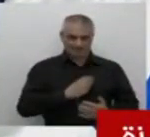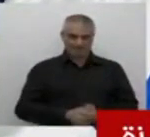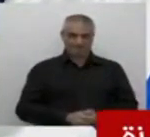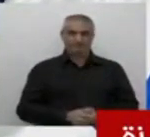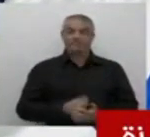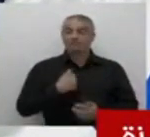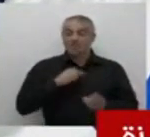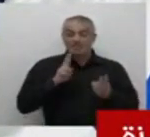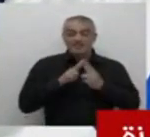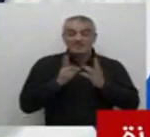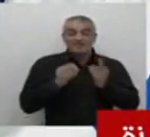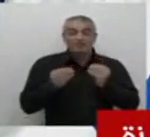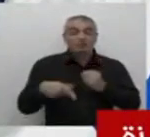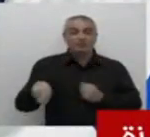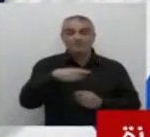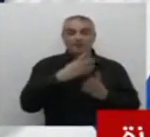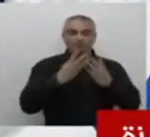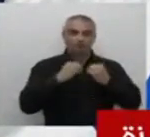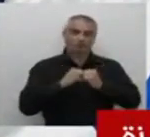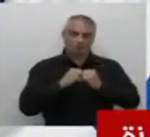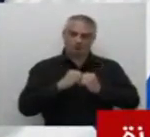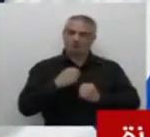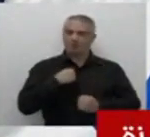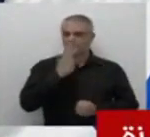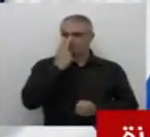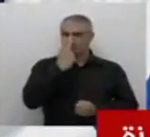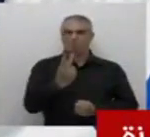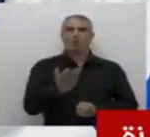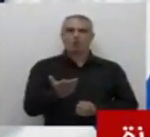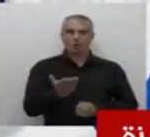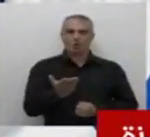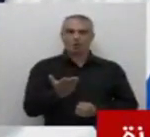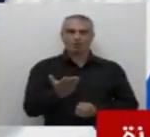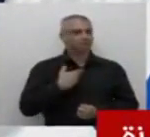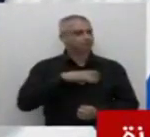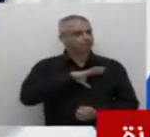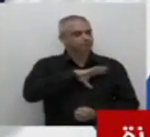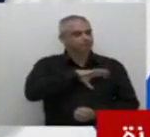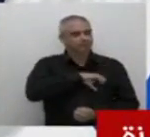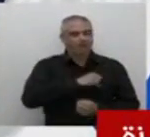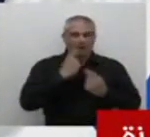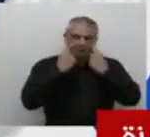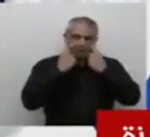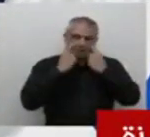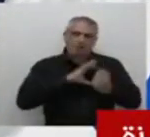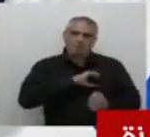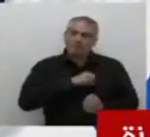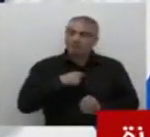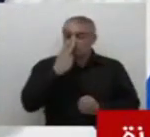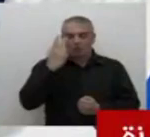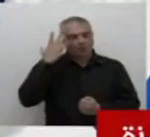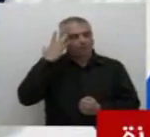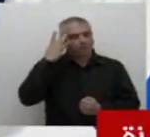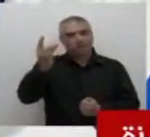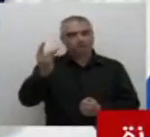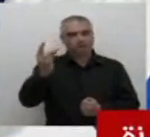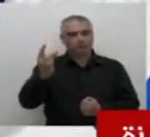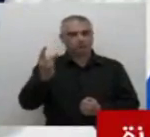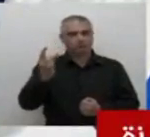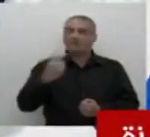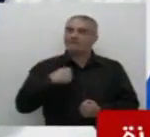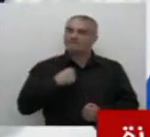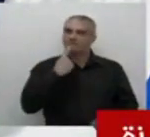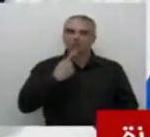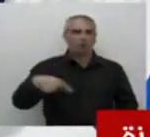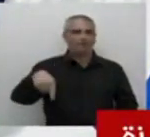وكان حديثا ذا شجون فقد رايت الالم في